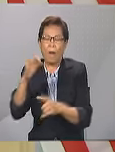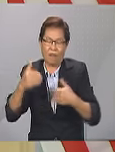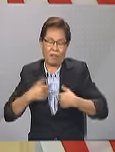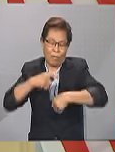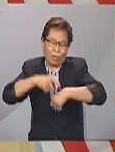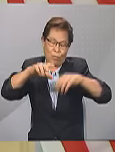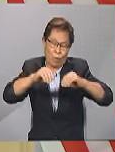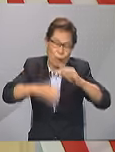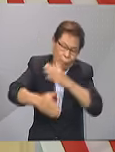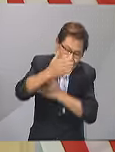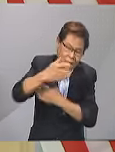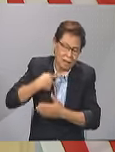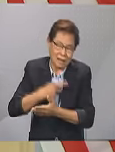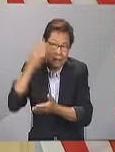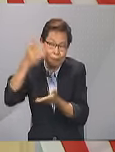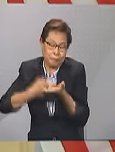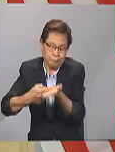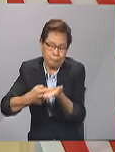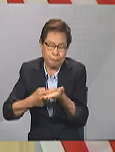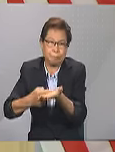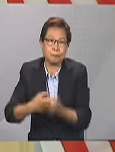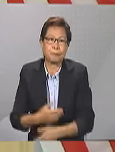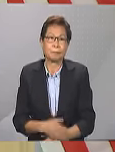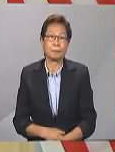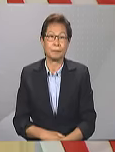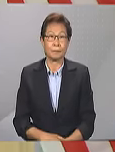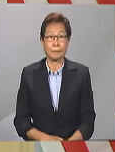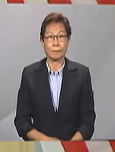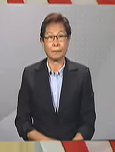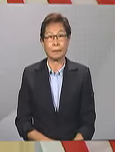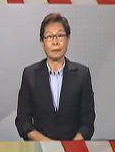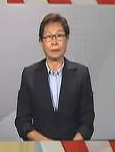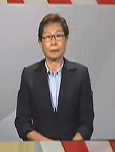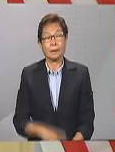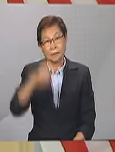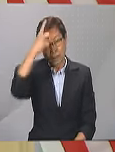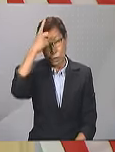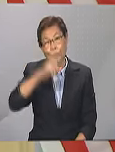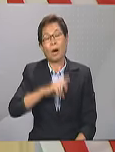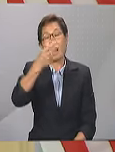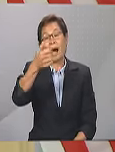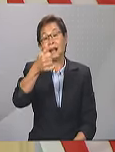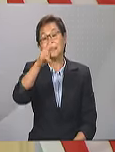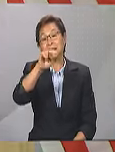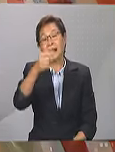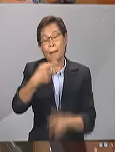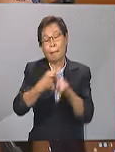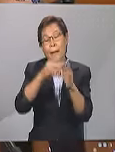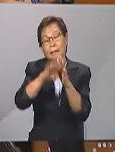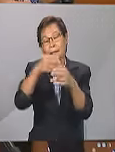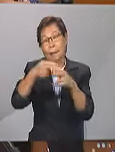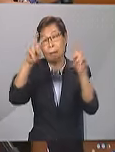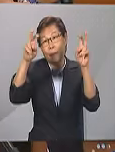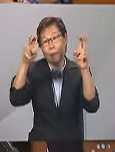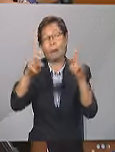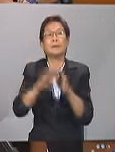sewaktu bersorak pagi jadi kita kbc Khan G30S saya Aceh pada benda maaf soalnya pertama